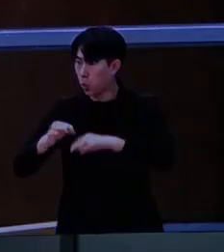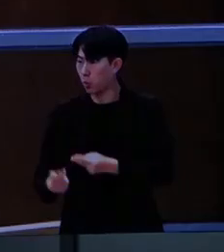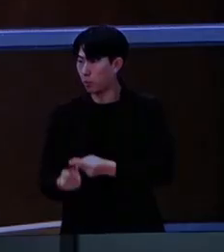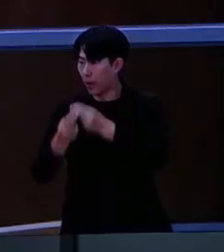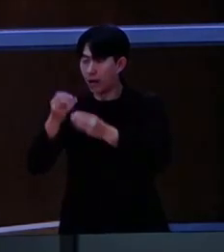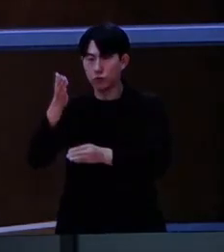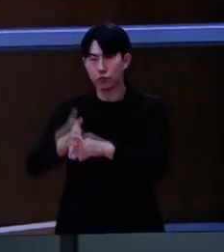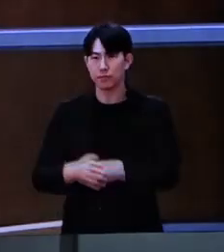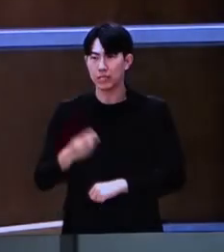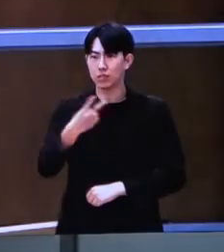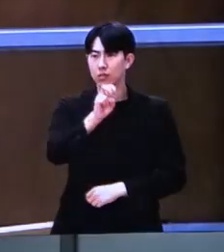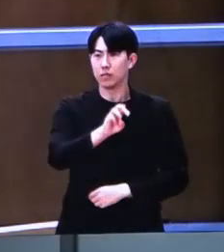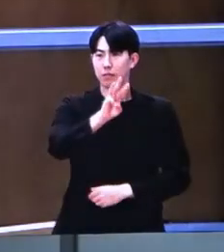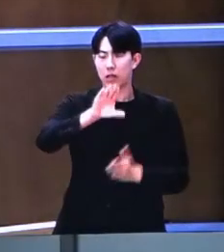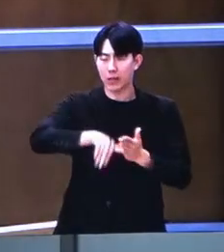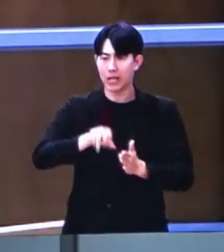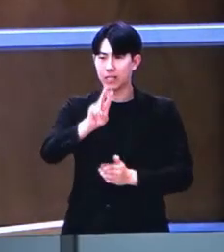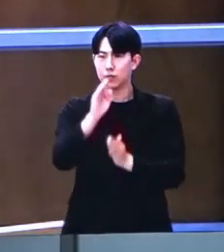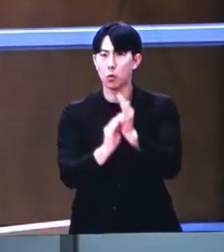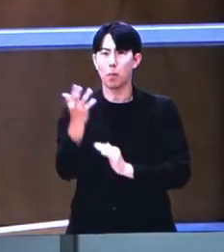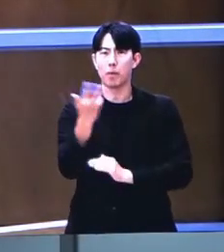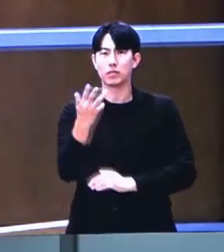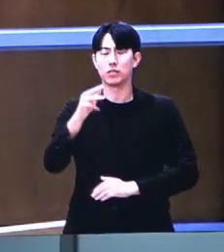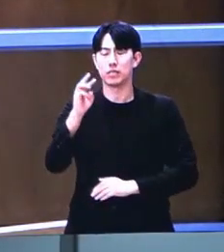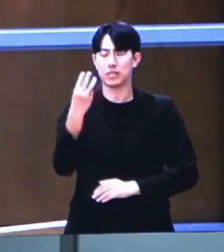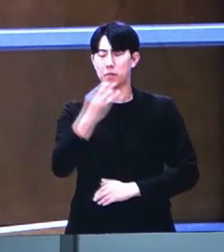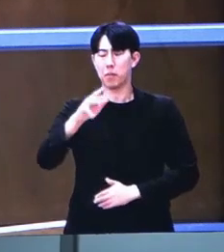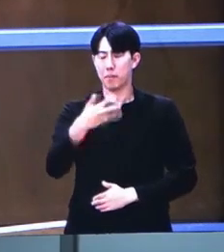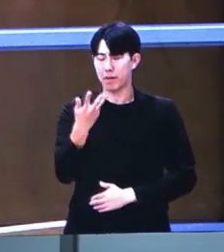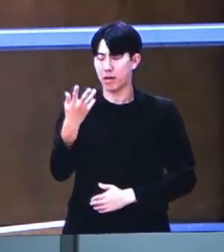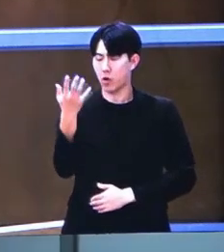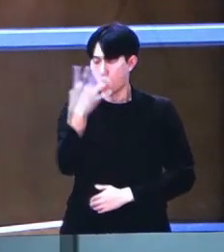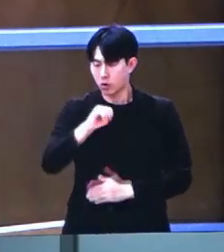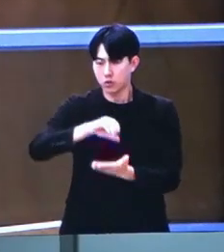약 2조 3,800억 원에 달하는 돈이 적립되어 있습니다.